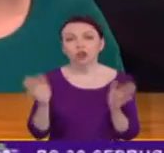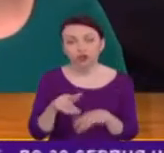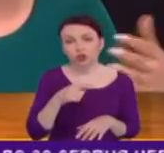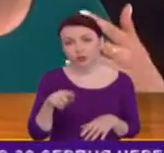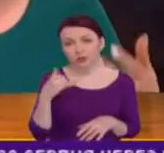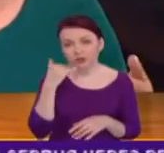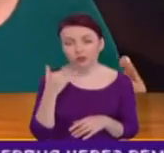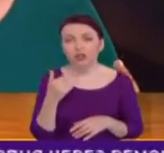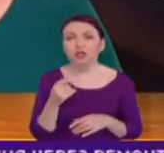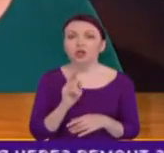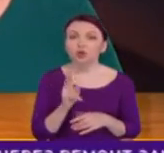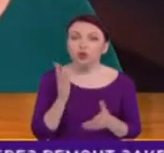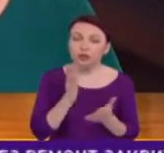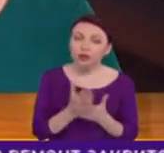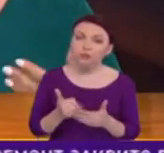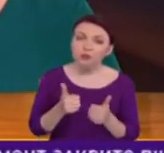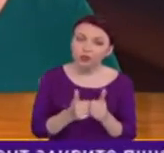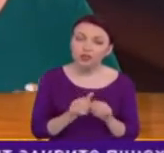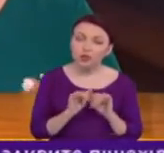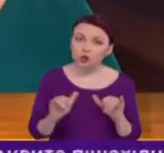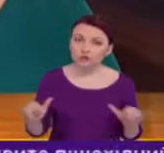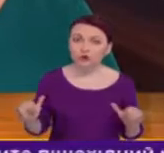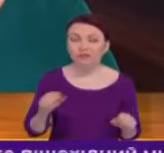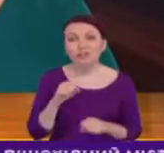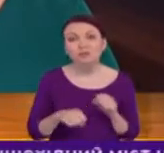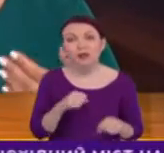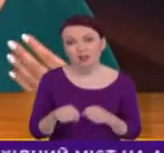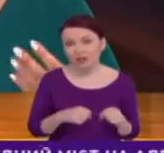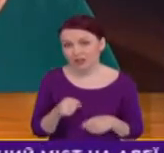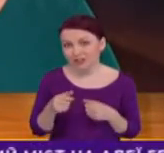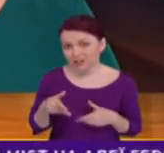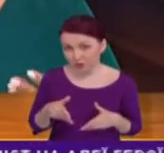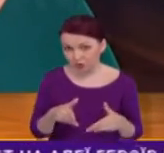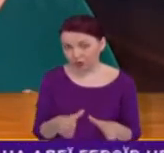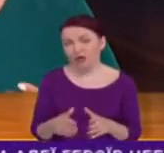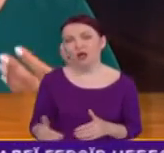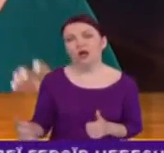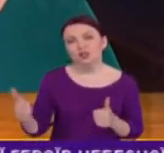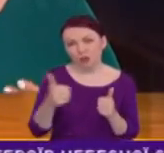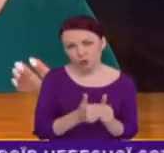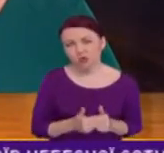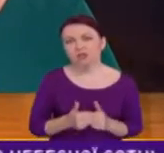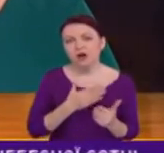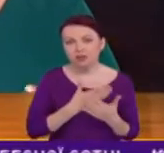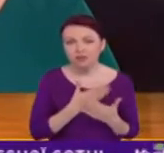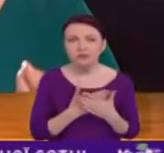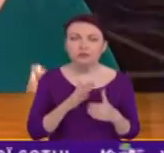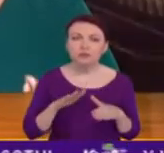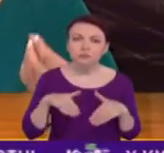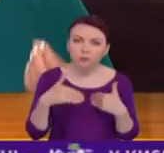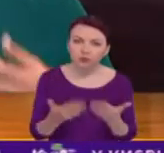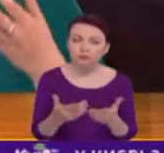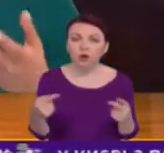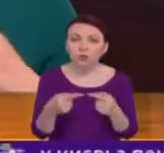ті, хто також є прихильниками розвитку велосипедної інфраструктури, обов'язково долучаться активно з ідеями, пропозиціями і